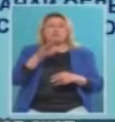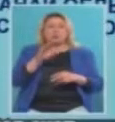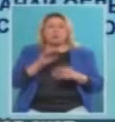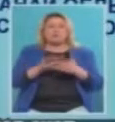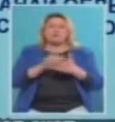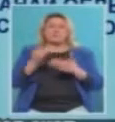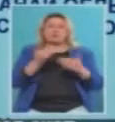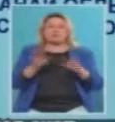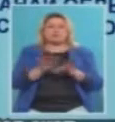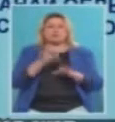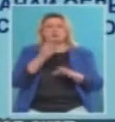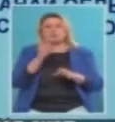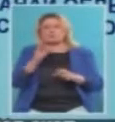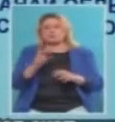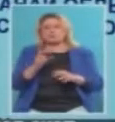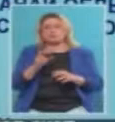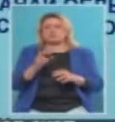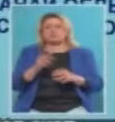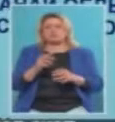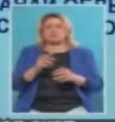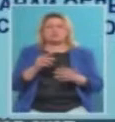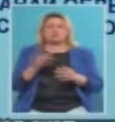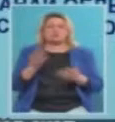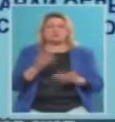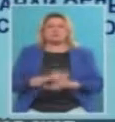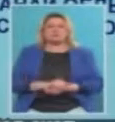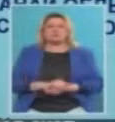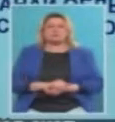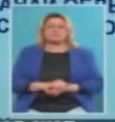фамилии владельца, буква Ш, Б там, или Е, вот так вот.